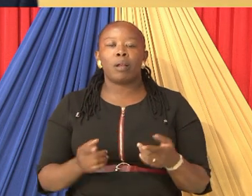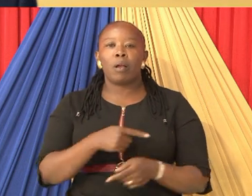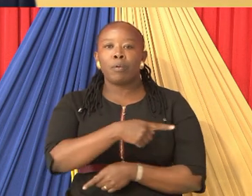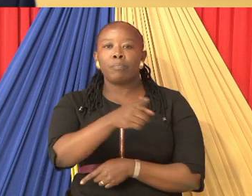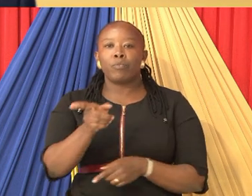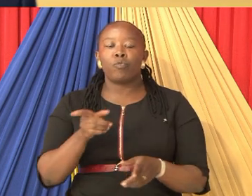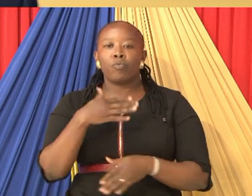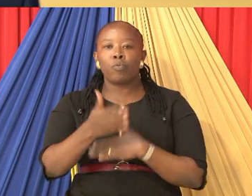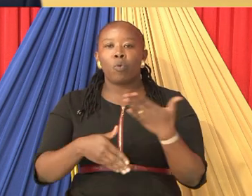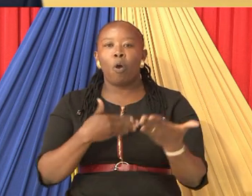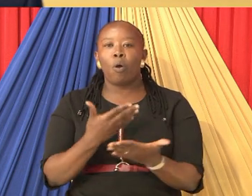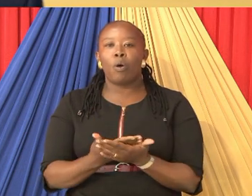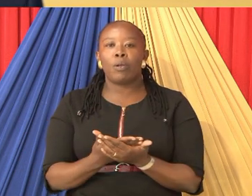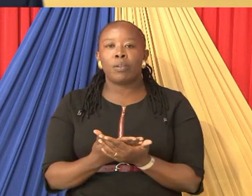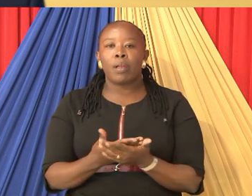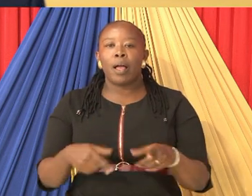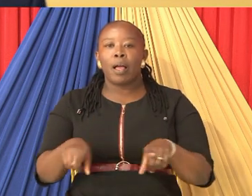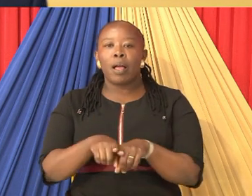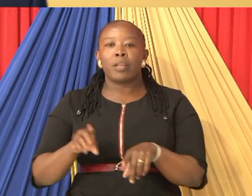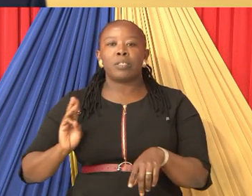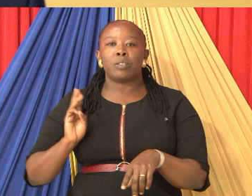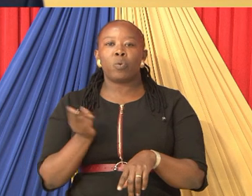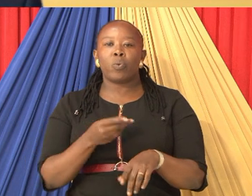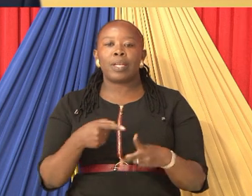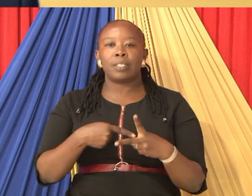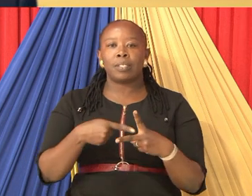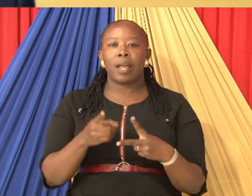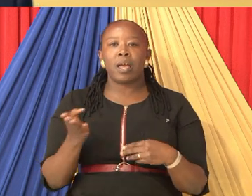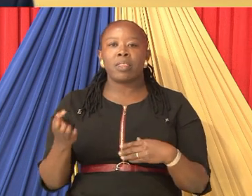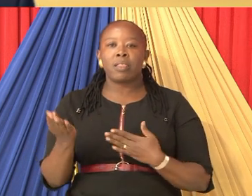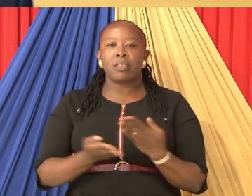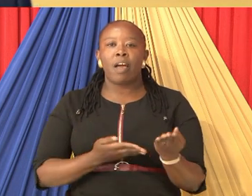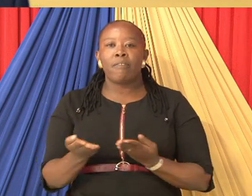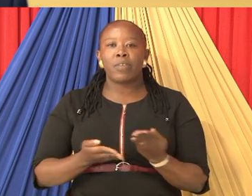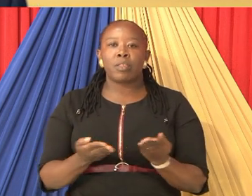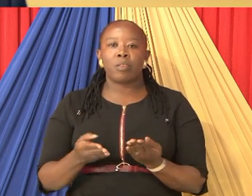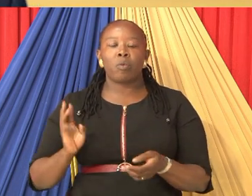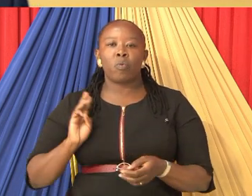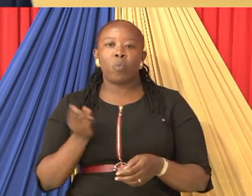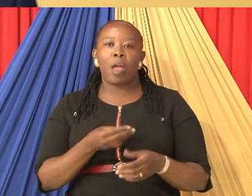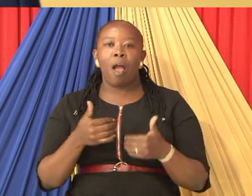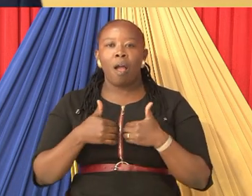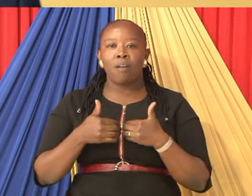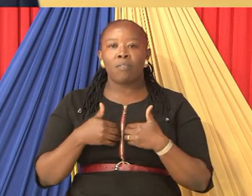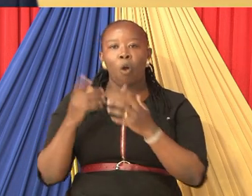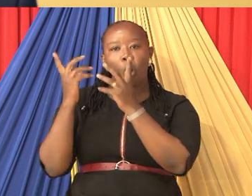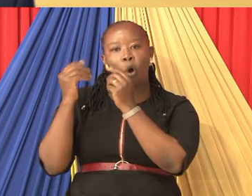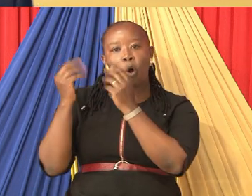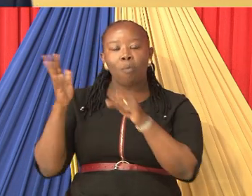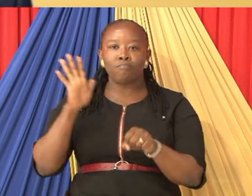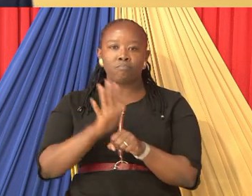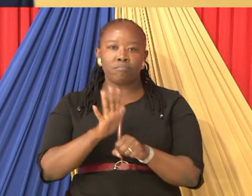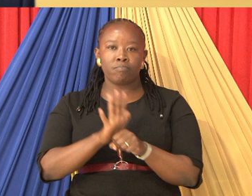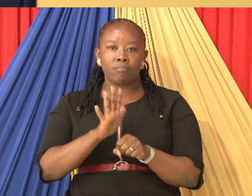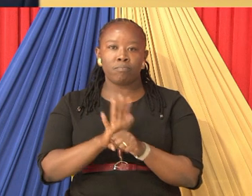Tunapoanza ibada hii tunaamini na tuna matumaini makubwa hata kama hatuko kanisani wengi wetu itakuwa